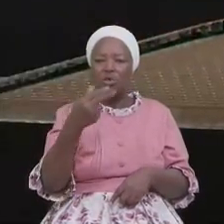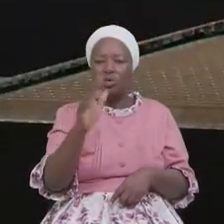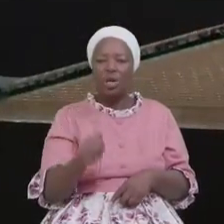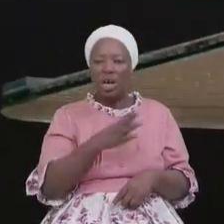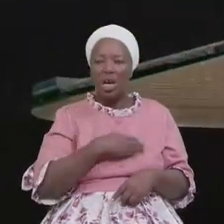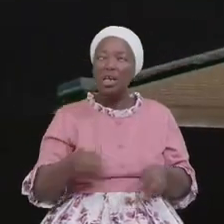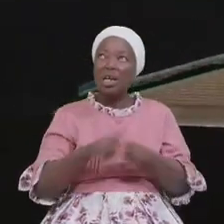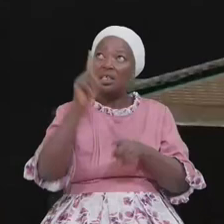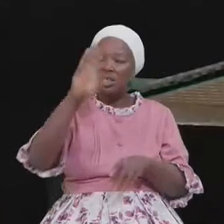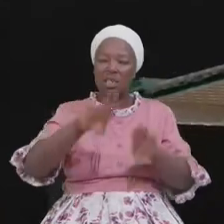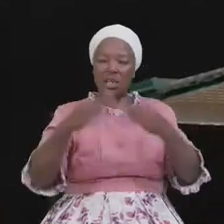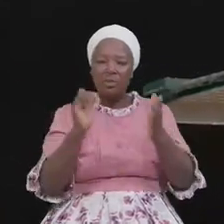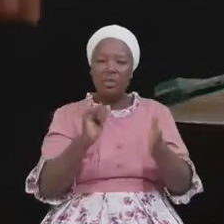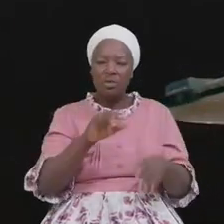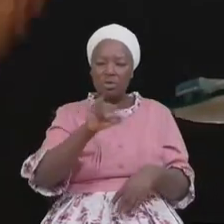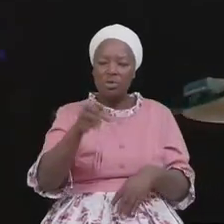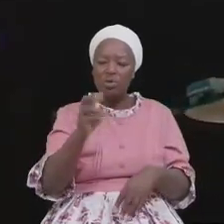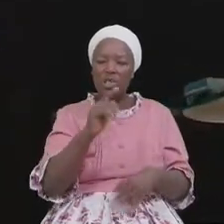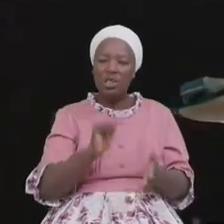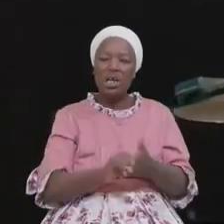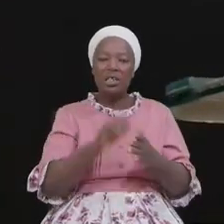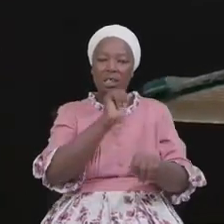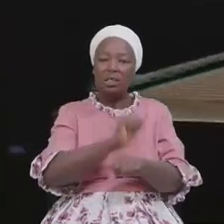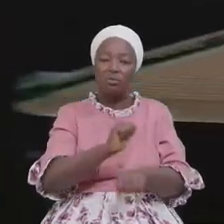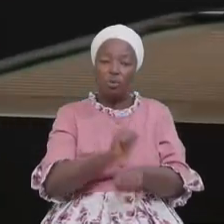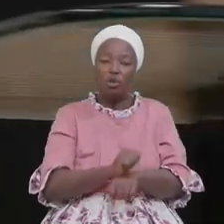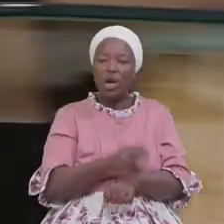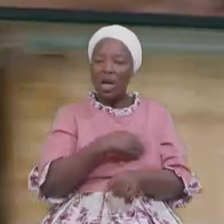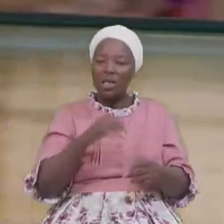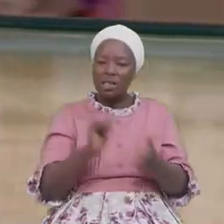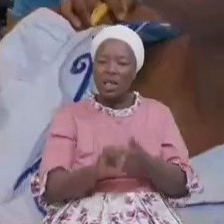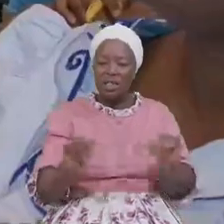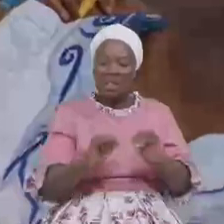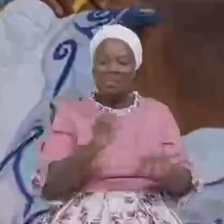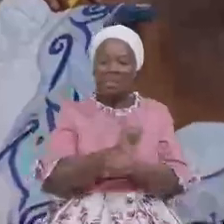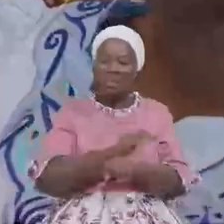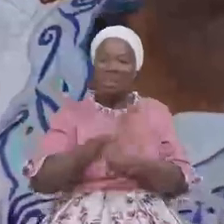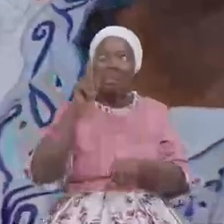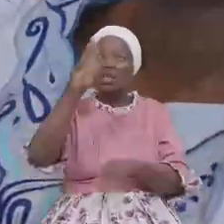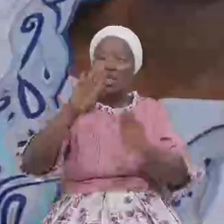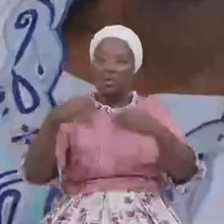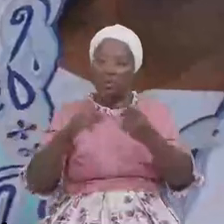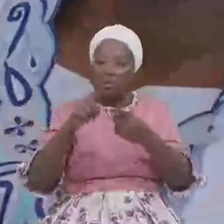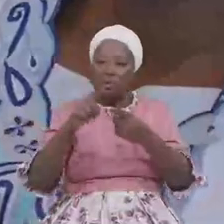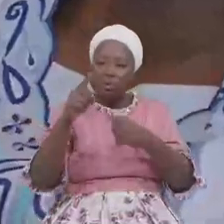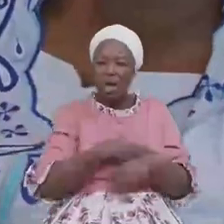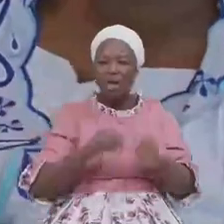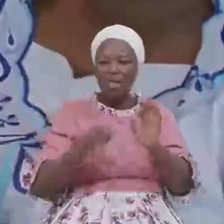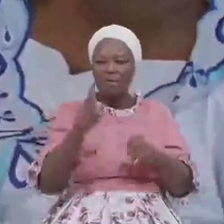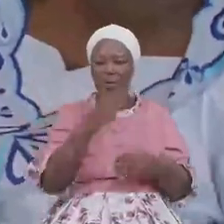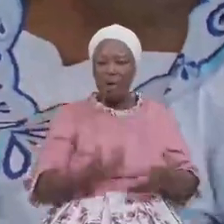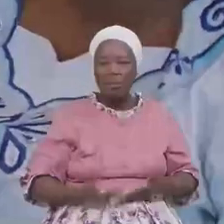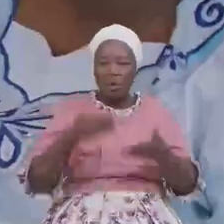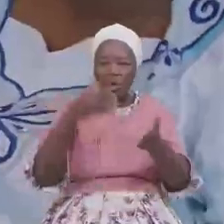cette commission, cette même commission, il te la donne. Et si tu es né de nouveau, si tu